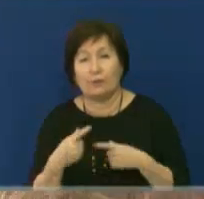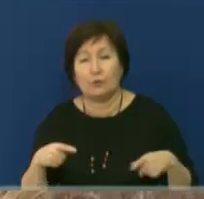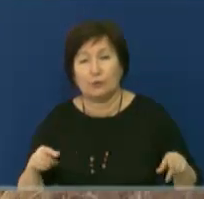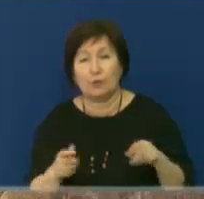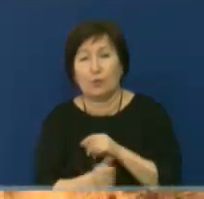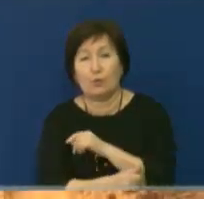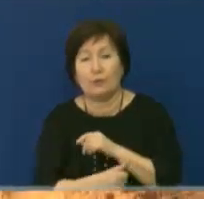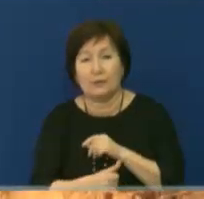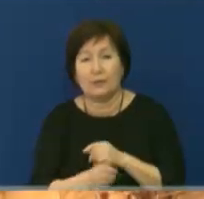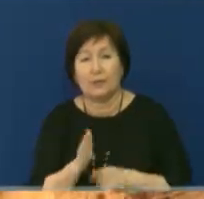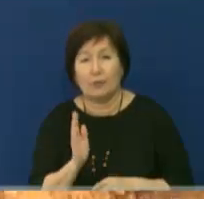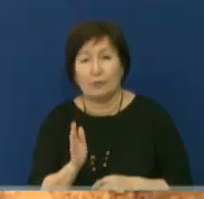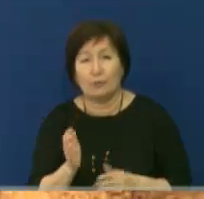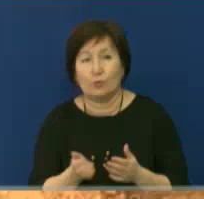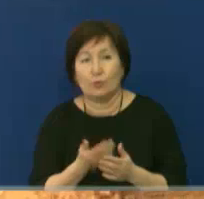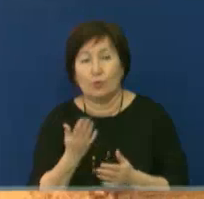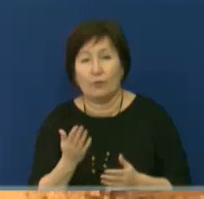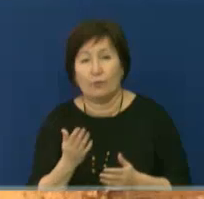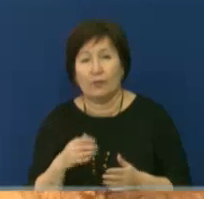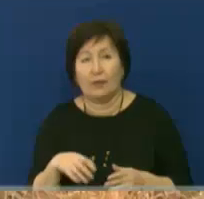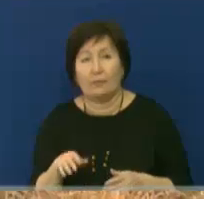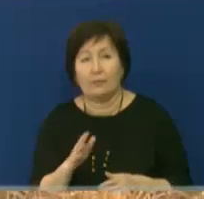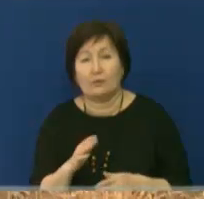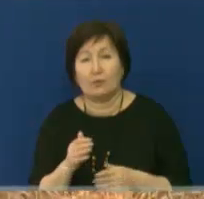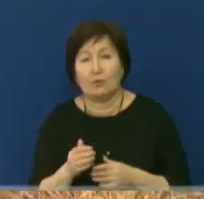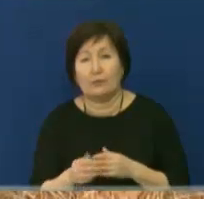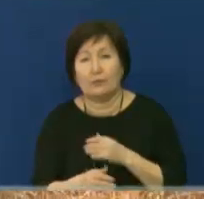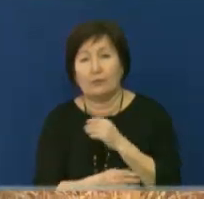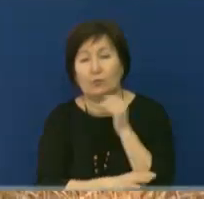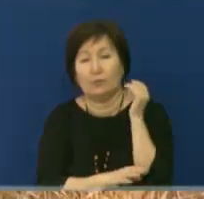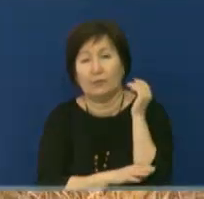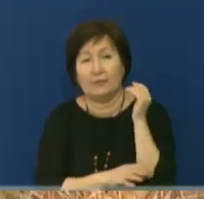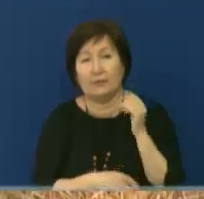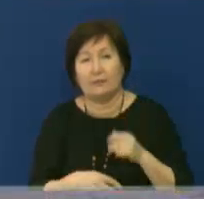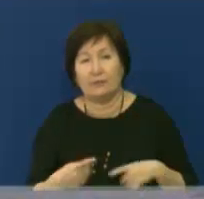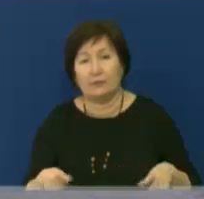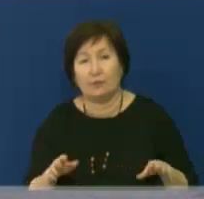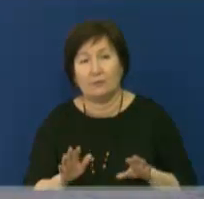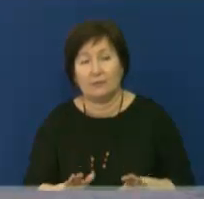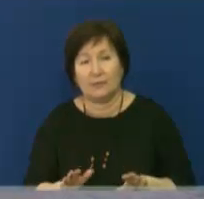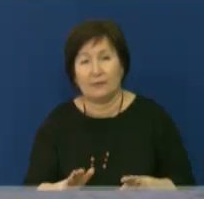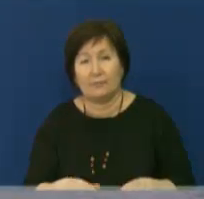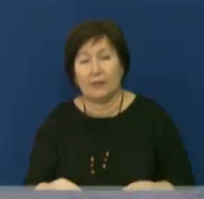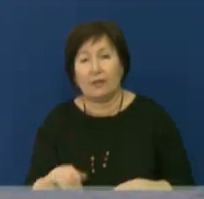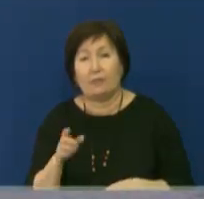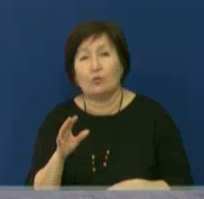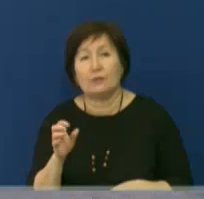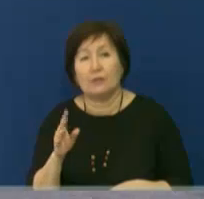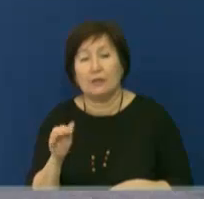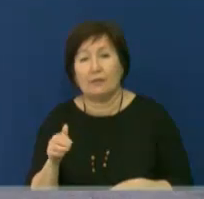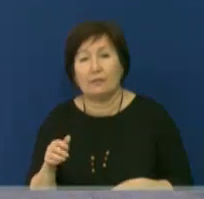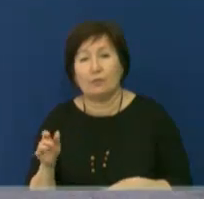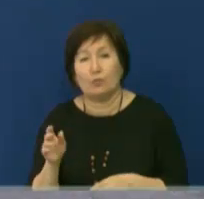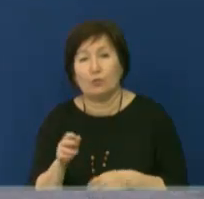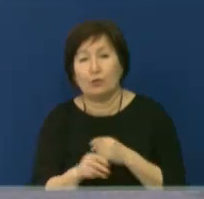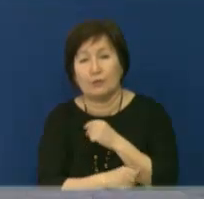Лебаев көшесі, Аспалы көпірге апаратын Абай көшесіндегі жолайырға және өзге де орындар. Бостайып көшесіндегі